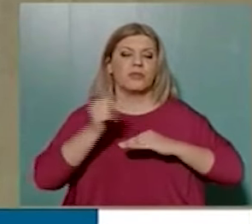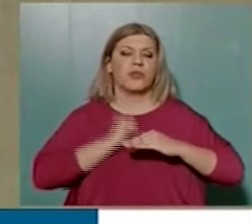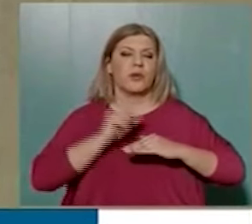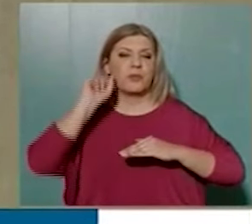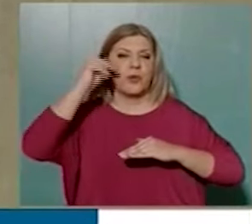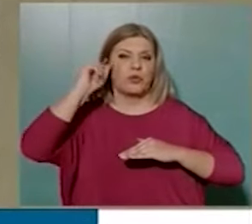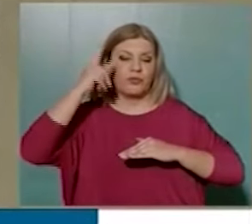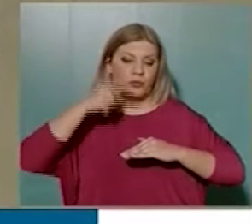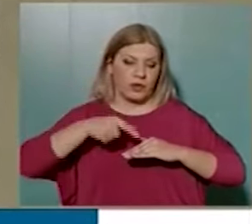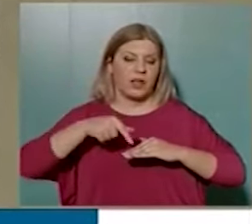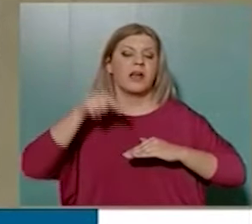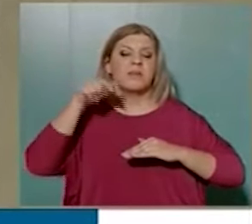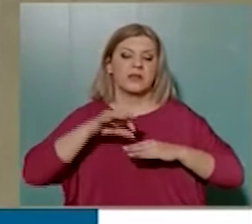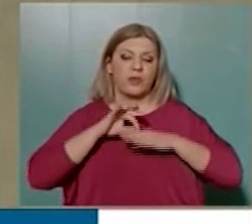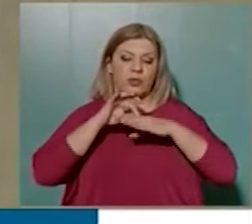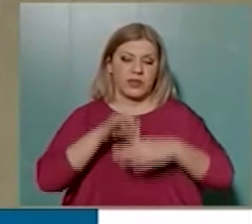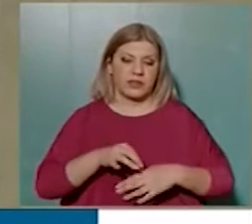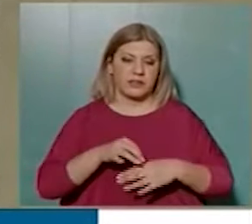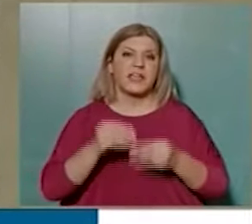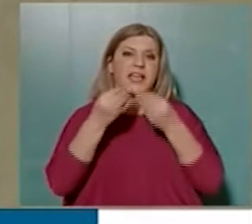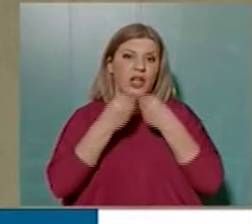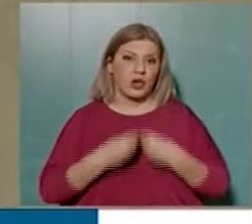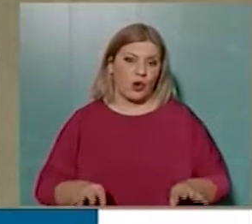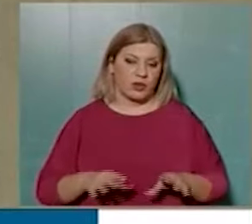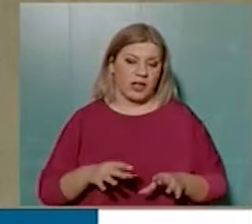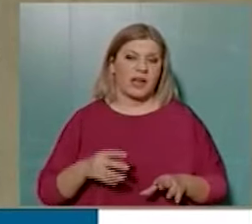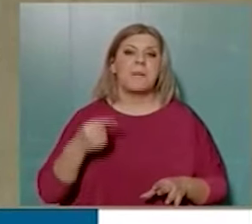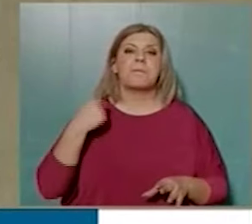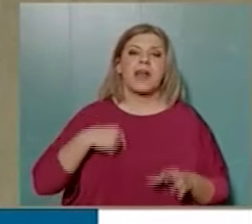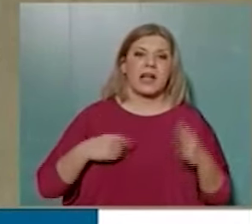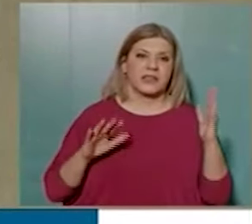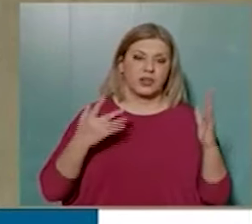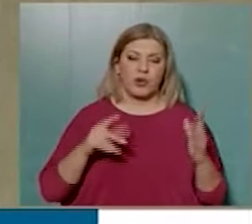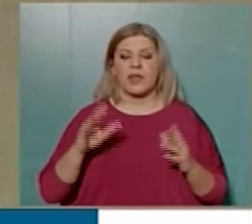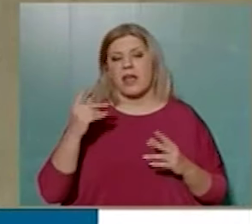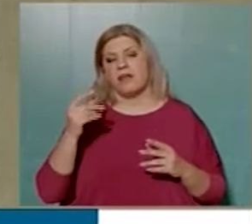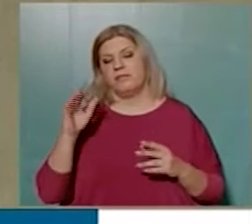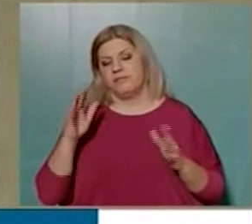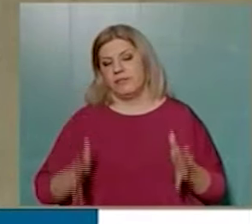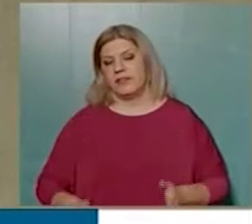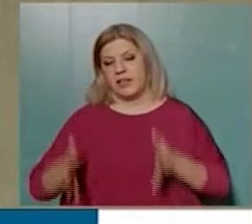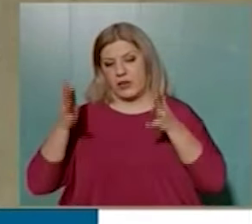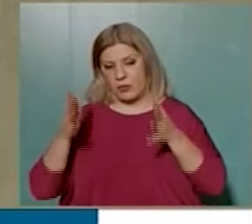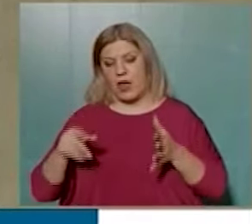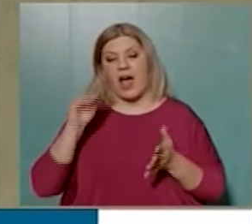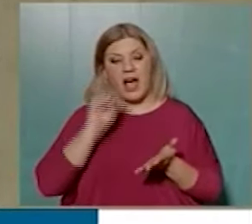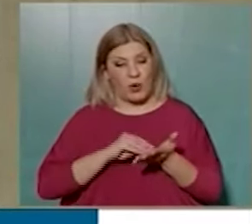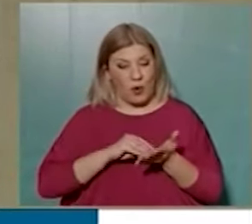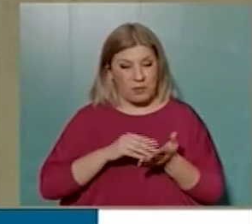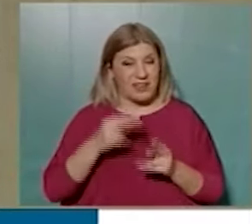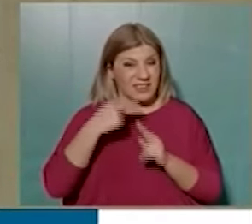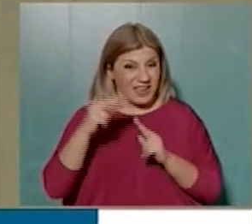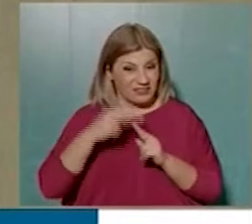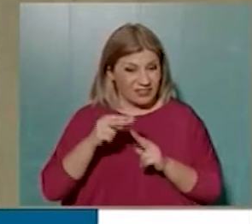πρωτοβουλία που μας έχει οδηγήσει στη χειρότερη αναλογία πρασίνου ανά κάτοικο στην ευρώπη ακόμα και για συντήρηση και